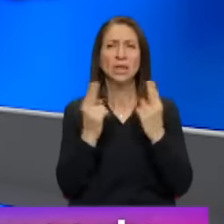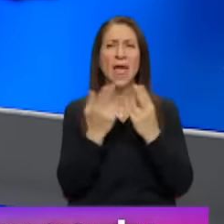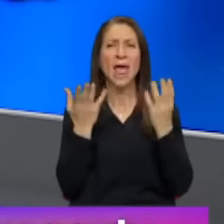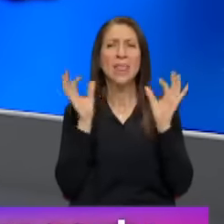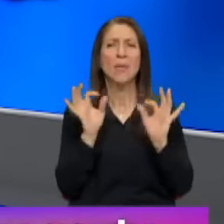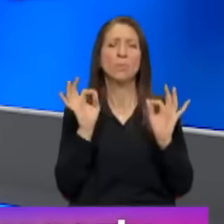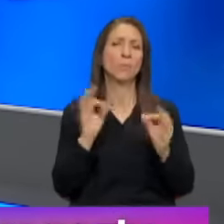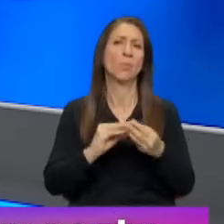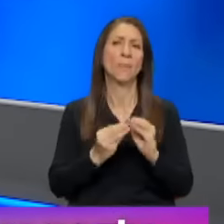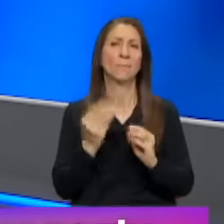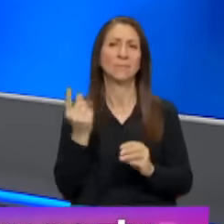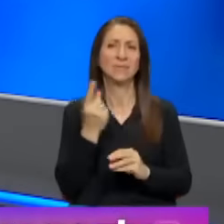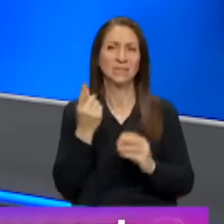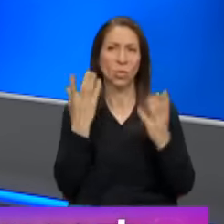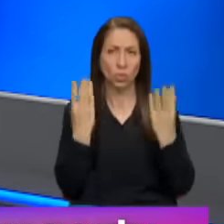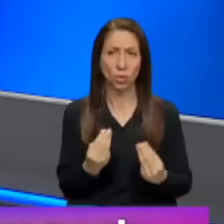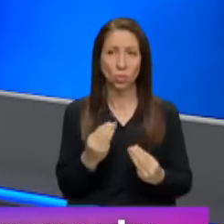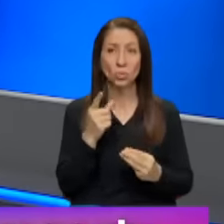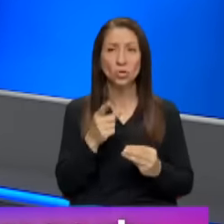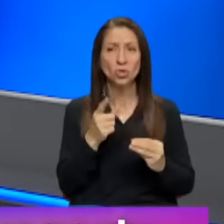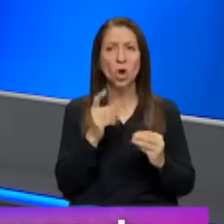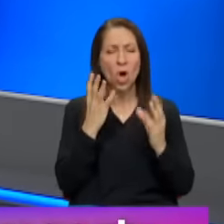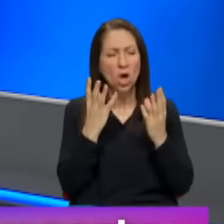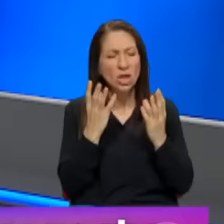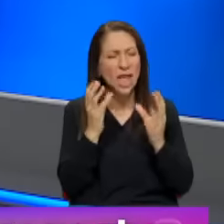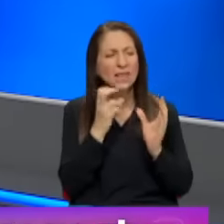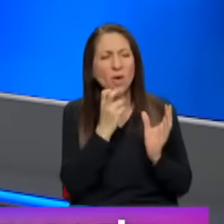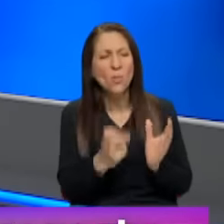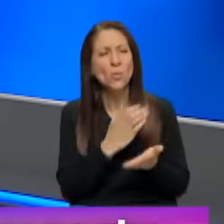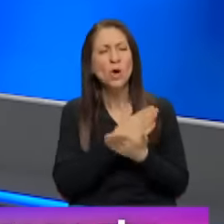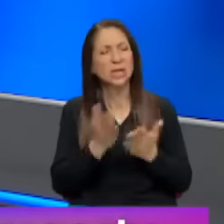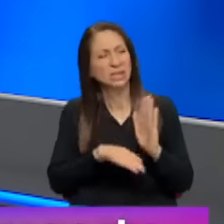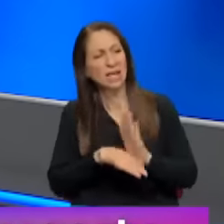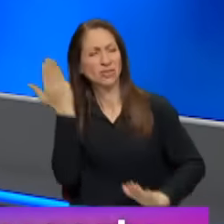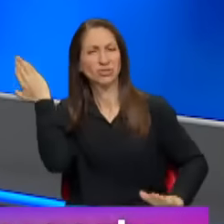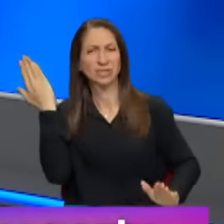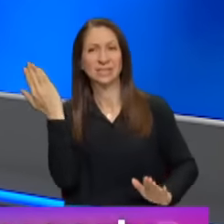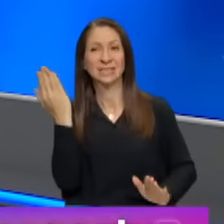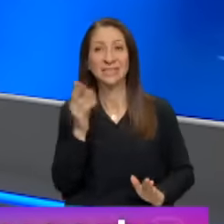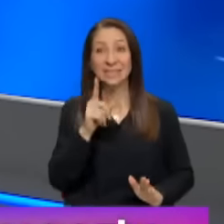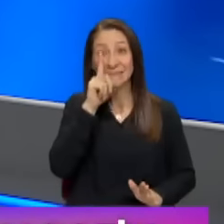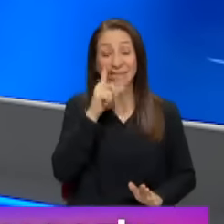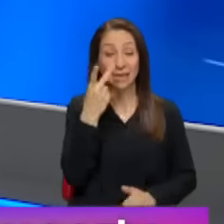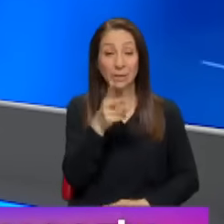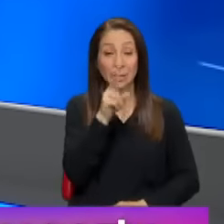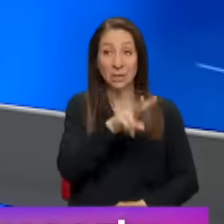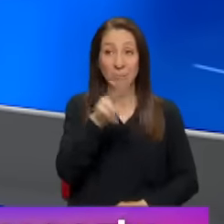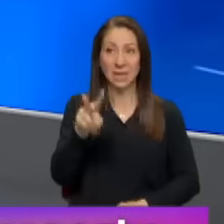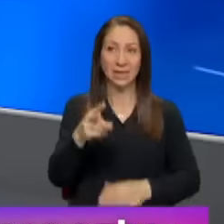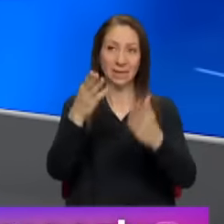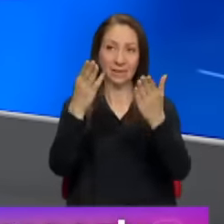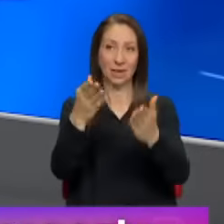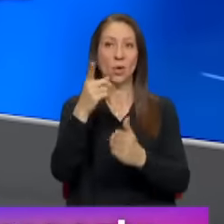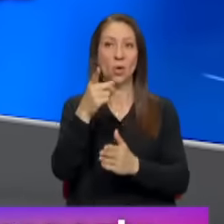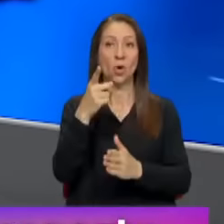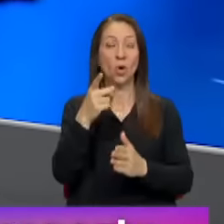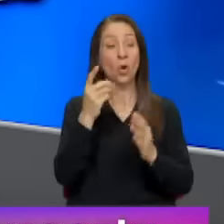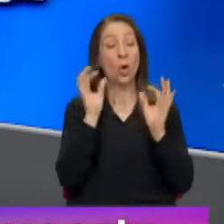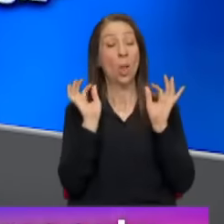önemli problemlerinden birisi haline geldi. Bunu kalıcı olarak ortadan kaldıracağız. Nisan 2022'de o